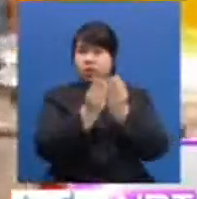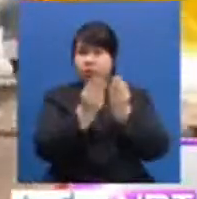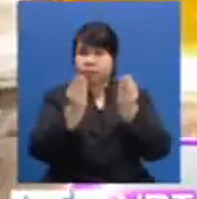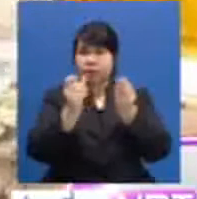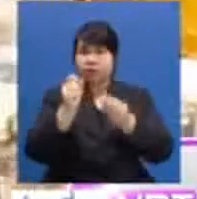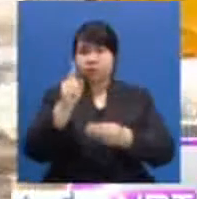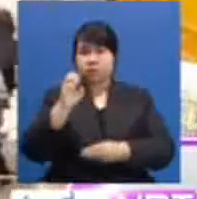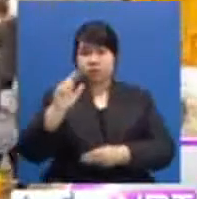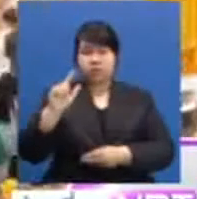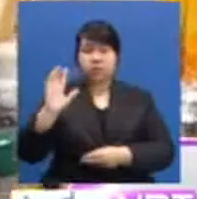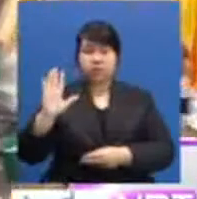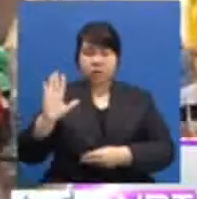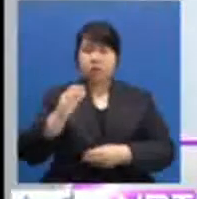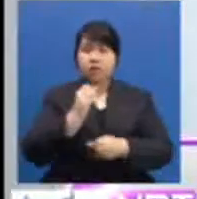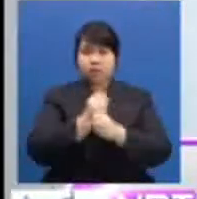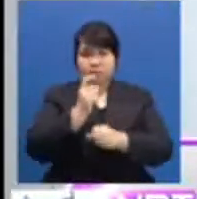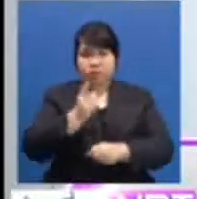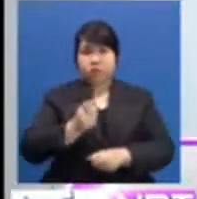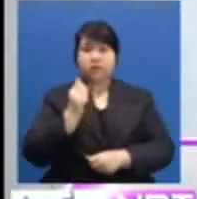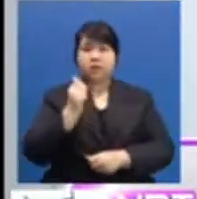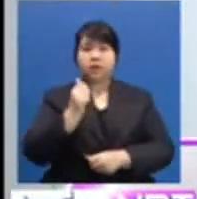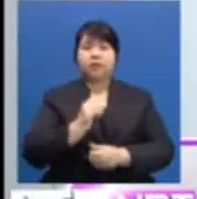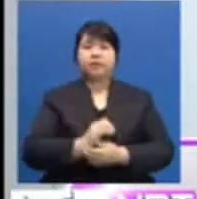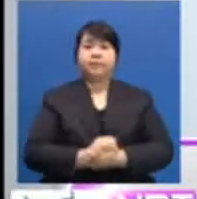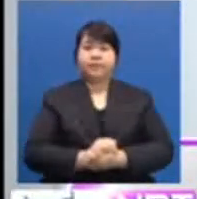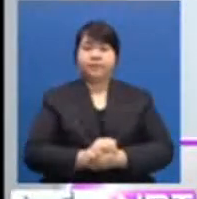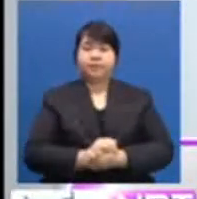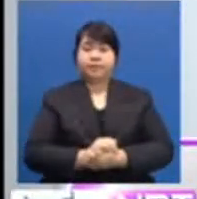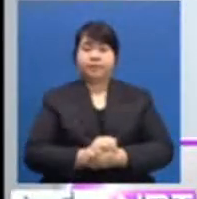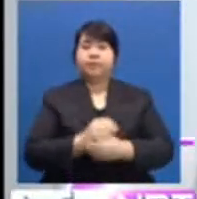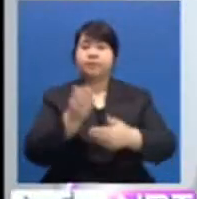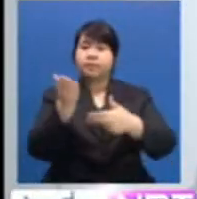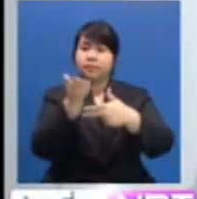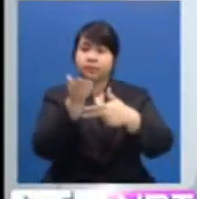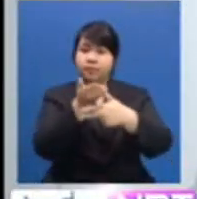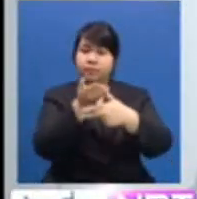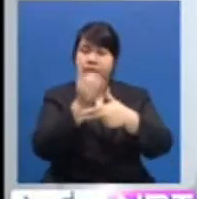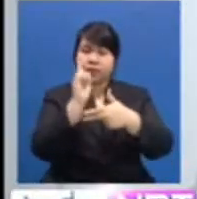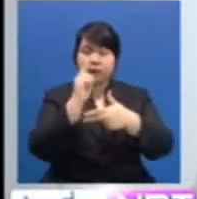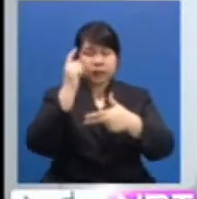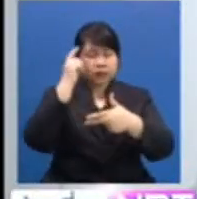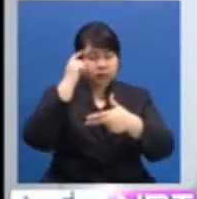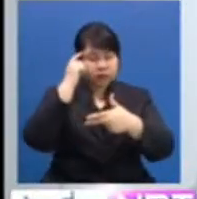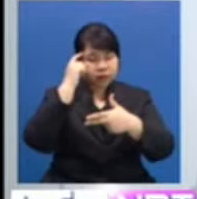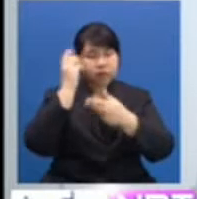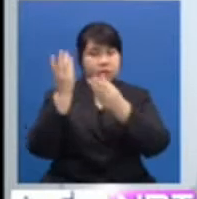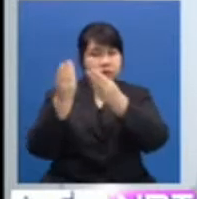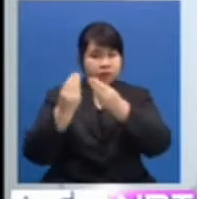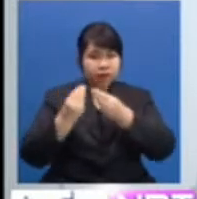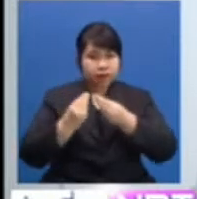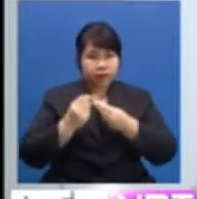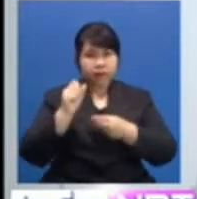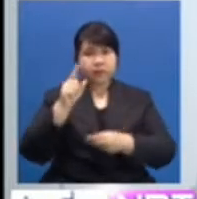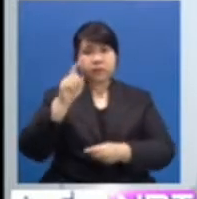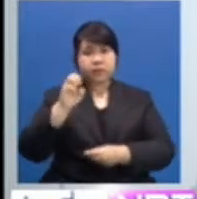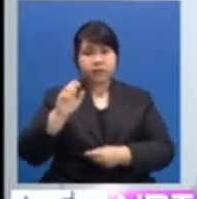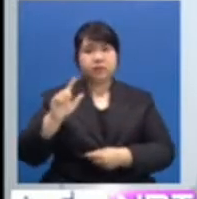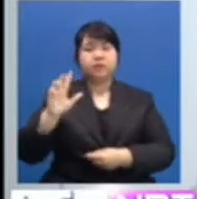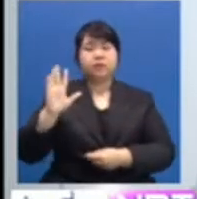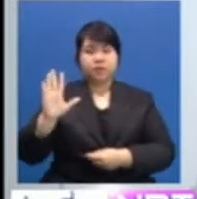เป็นรูปธรรมขั้นตอนแรกยึดถือปฏิบัติด้วยการสมาทานศีล5จากพระสงฆ์